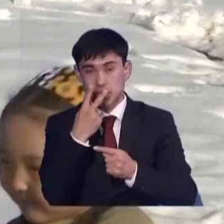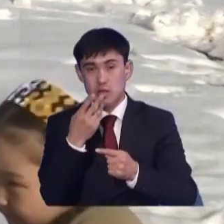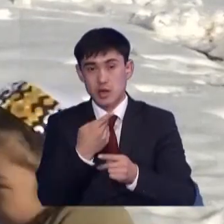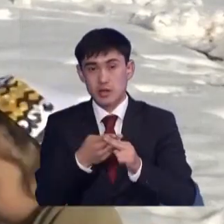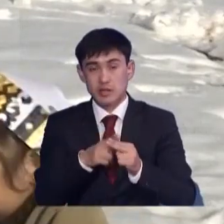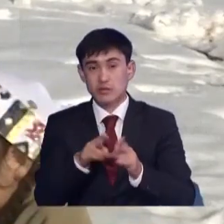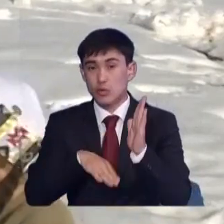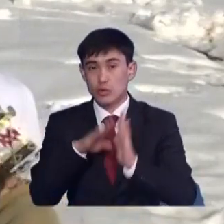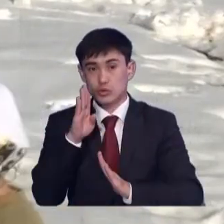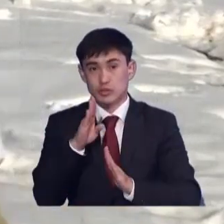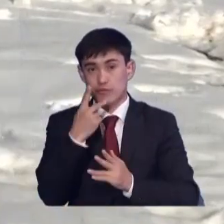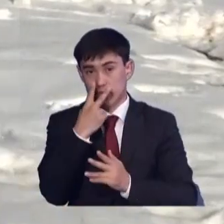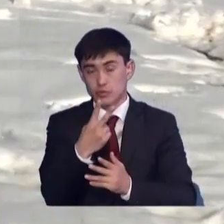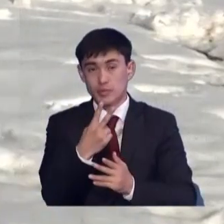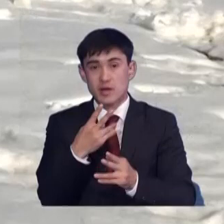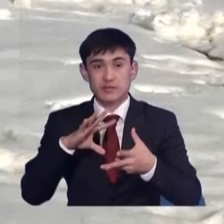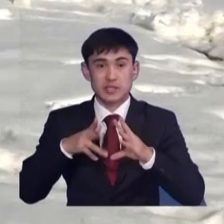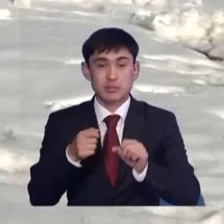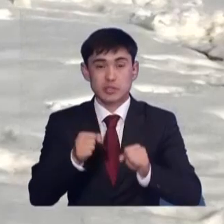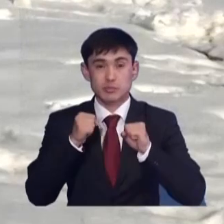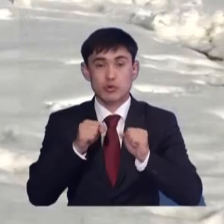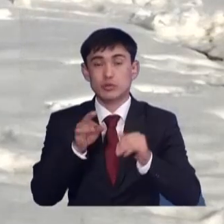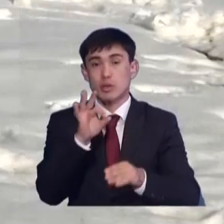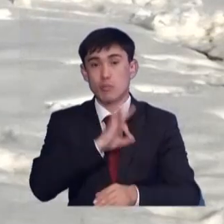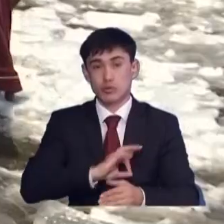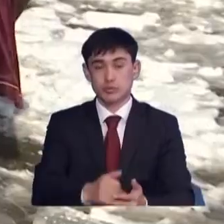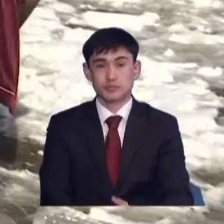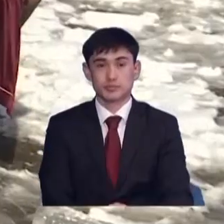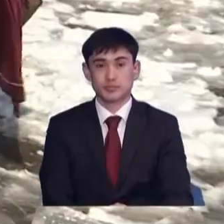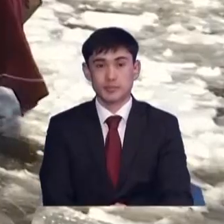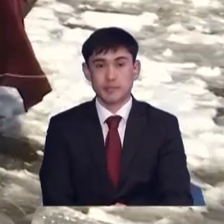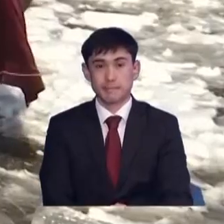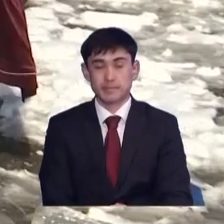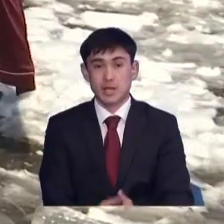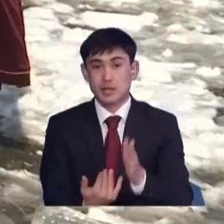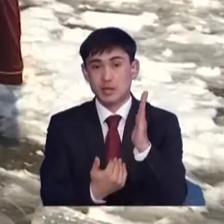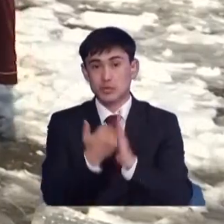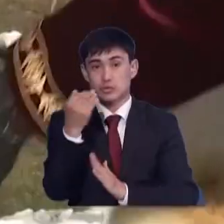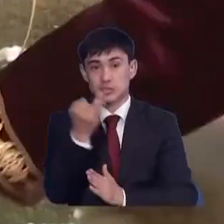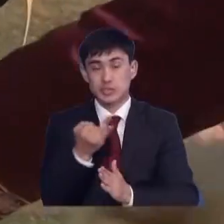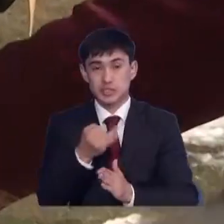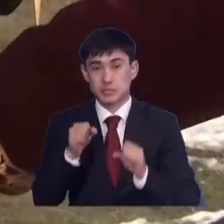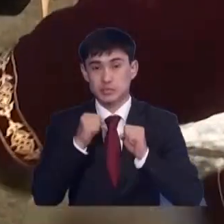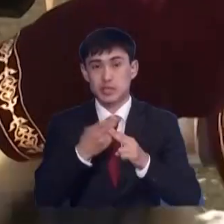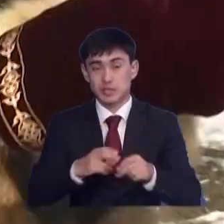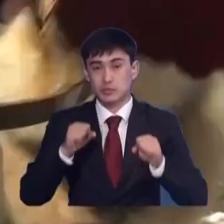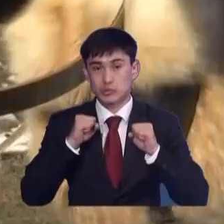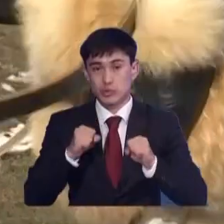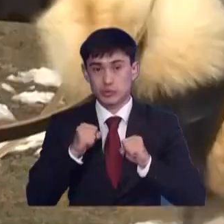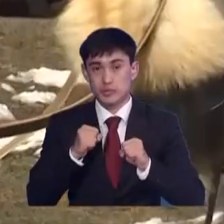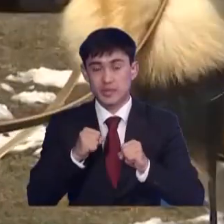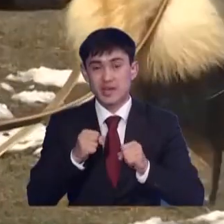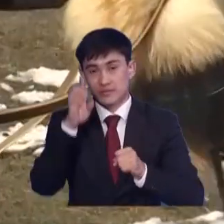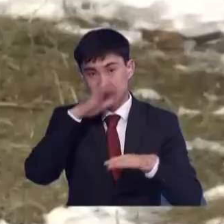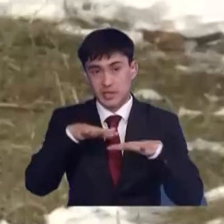от этого только лучше стало видеть. В целом этот спорт идет на пользу. Несмотря на растущий интерес спортсменов к этому виду спорта, в